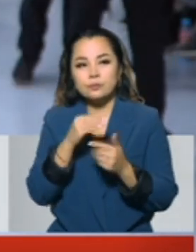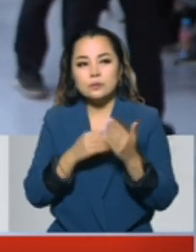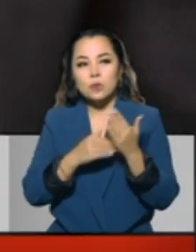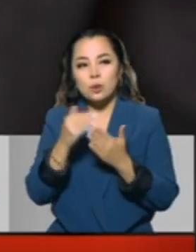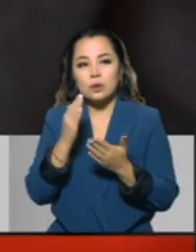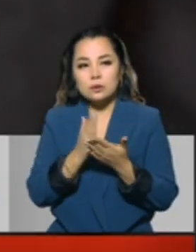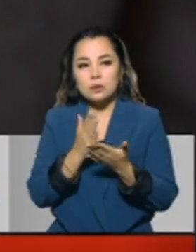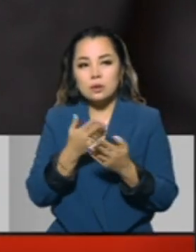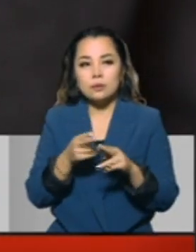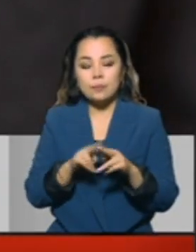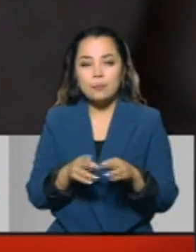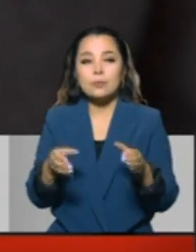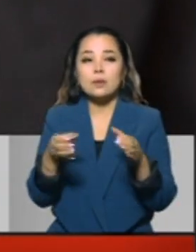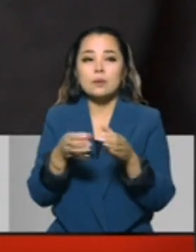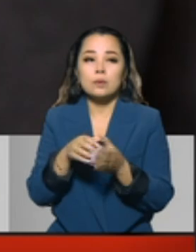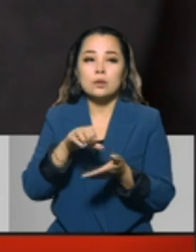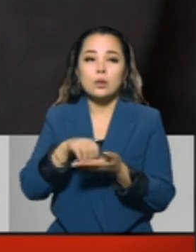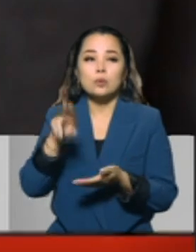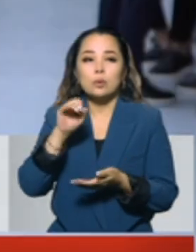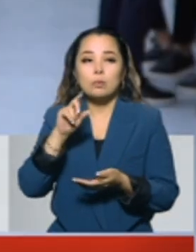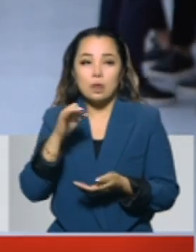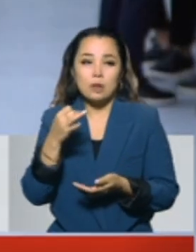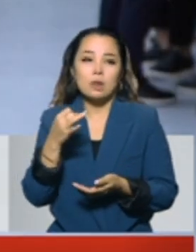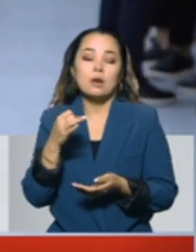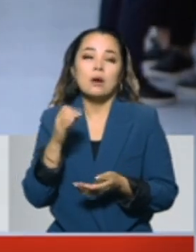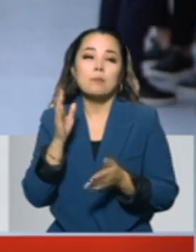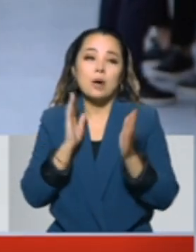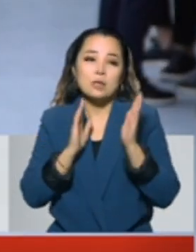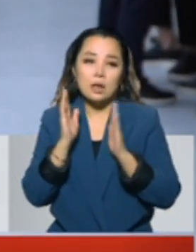жоғары. Эдинбургтан, Дубайдан, Малайзиядан